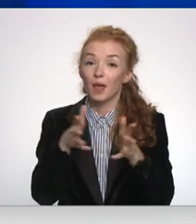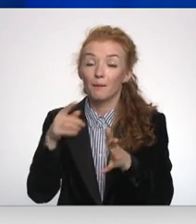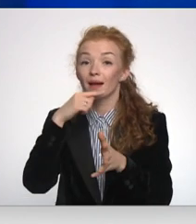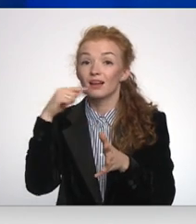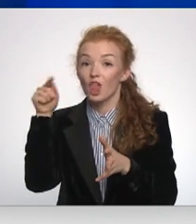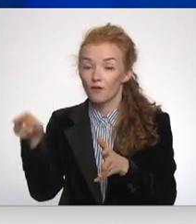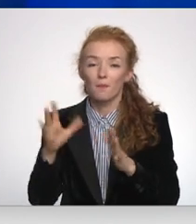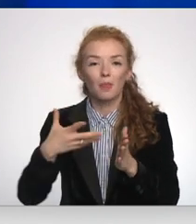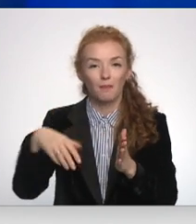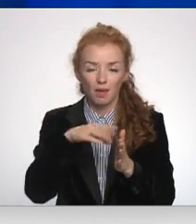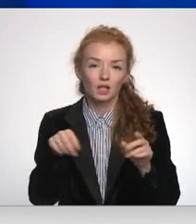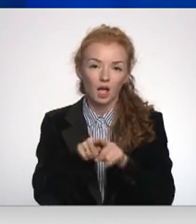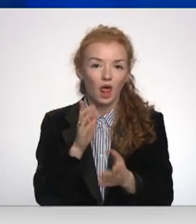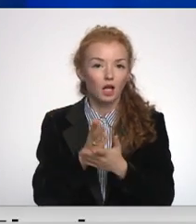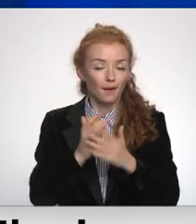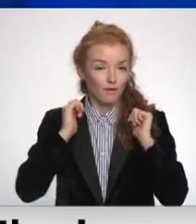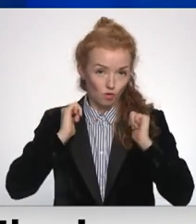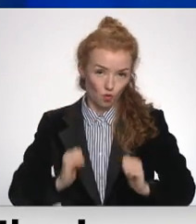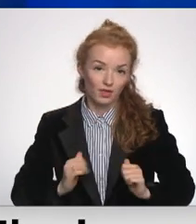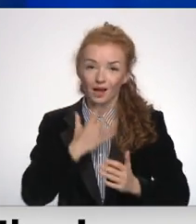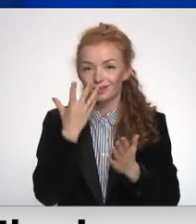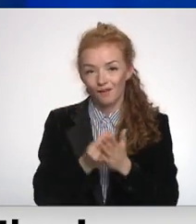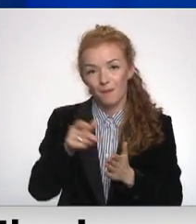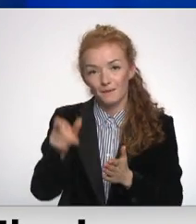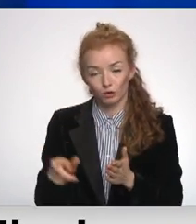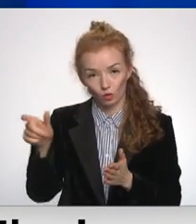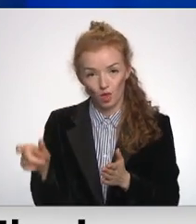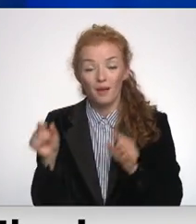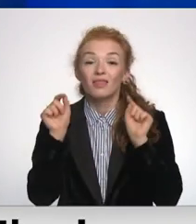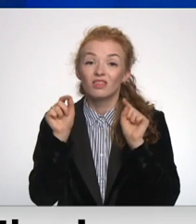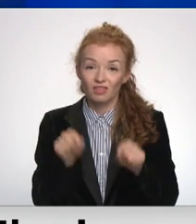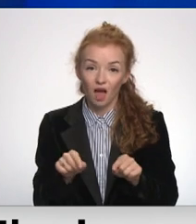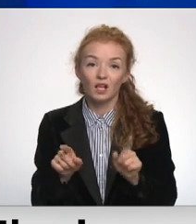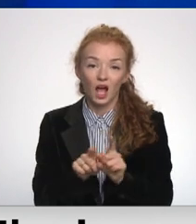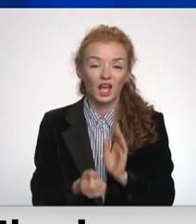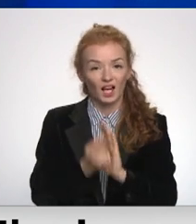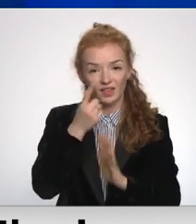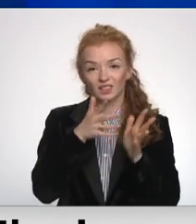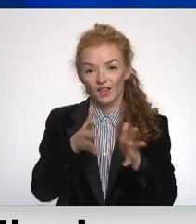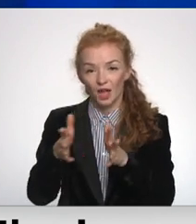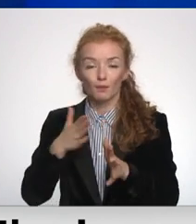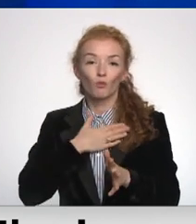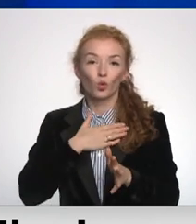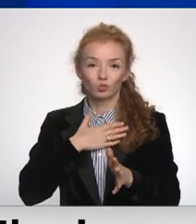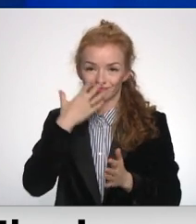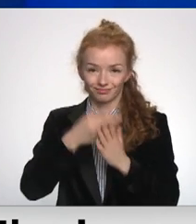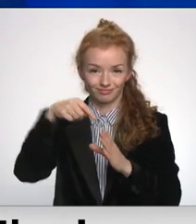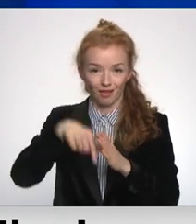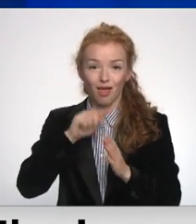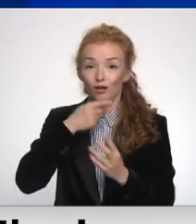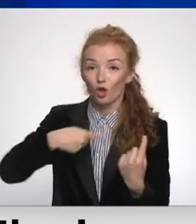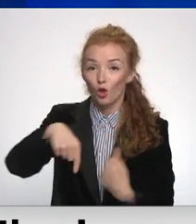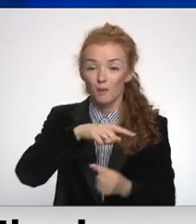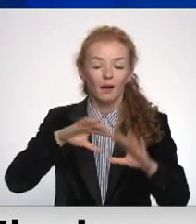mēs arī esam bijuši ļoti godīgi ar saviem pilsoņiem, sakot, ka tās atsauksies arī uz mūsu ekonomiku. Taču tās